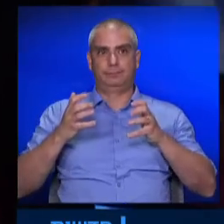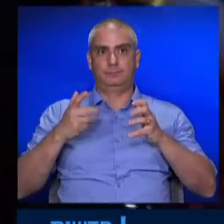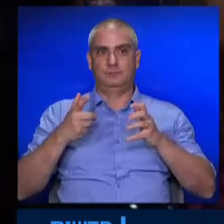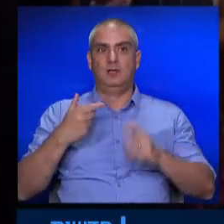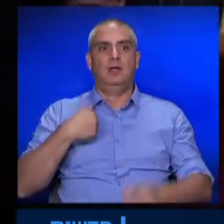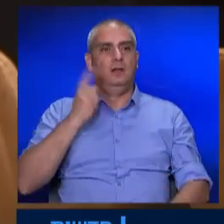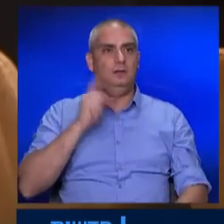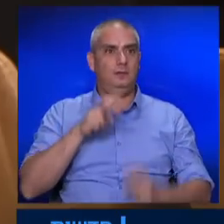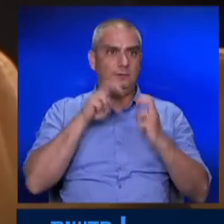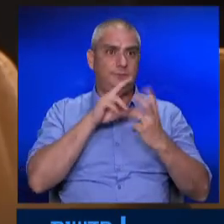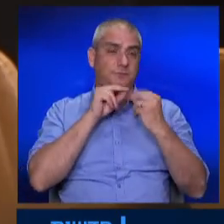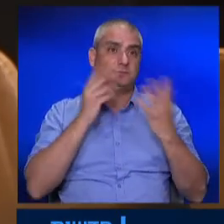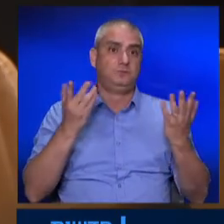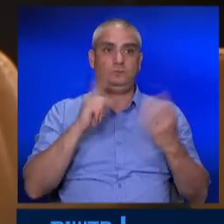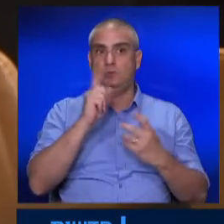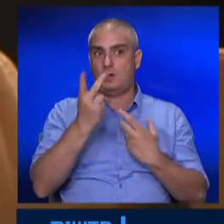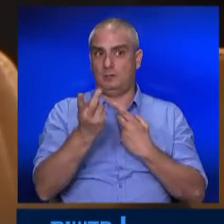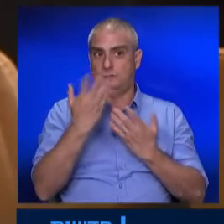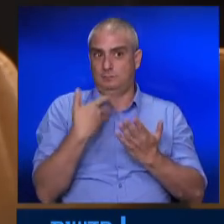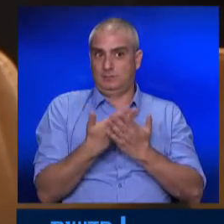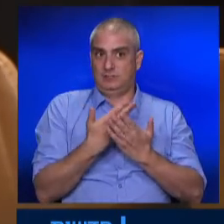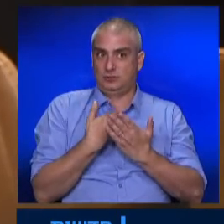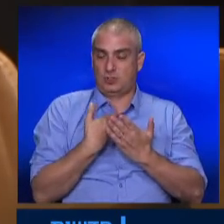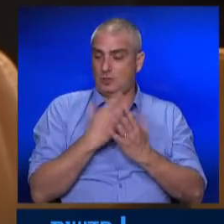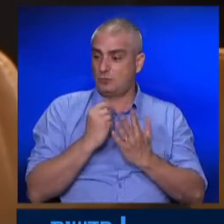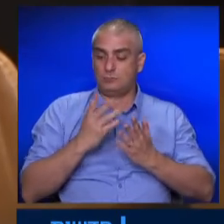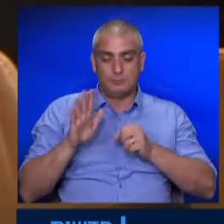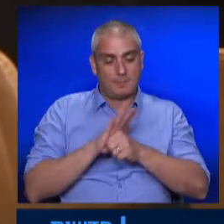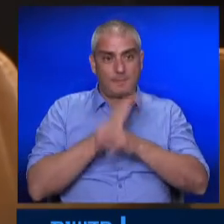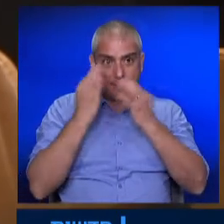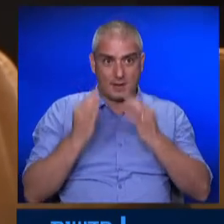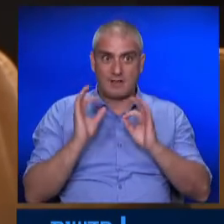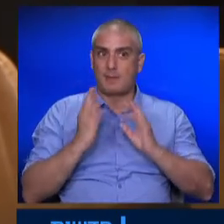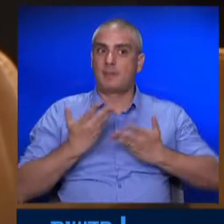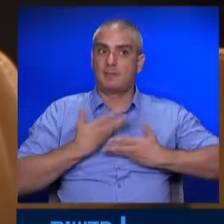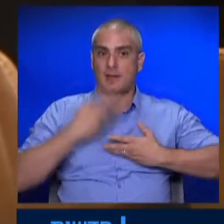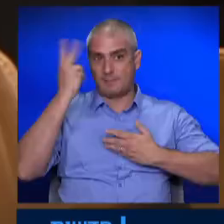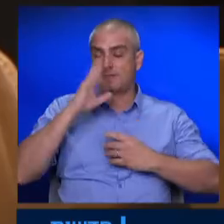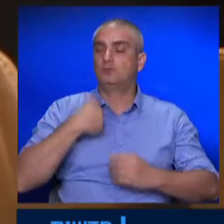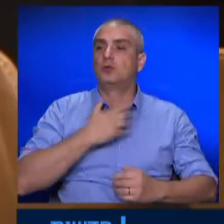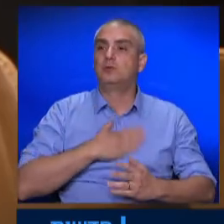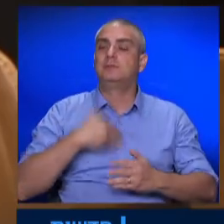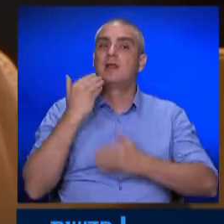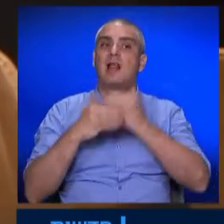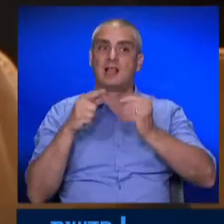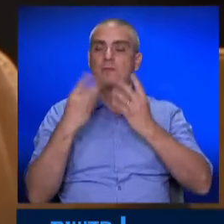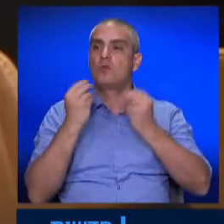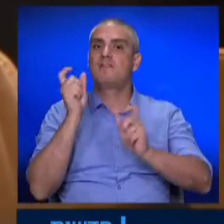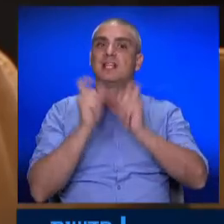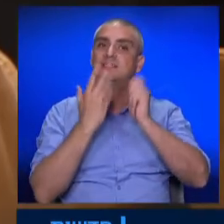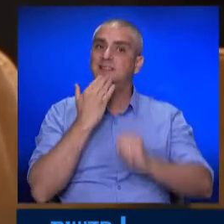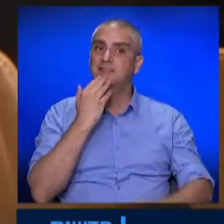צריכים לשבת ולדבר. כל מי שקולט את המצע שלנו בצורה מלאה ובאמת מקבל ומבין שמה שאנחנו רוצים לקדם כאן לטובת אזרחי